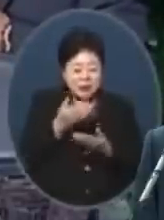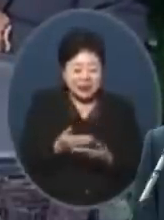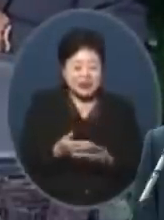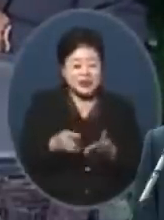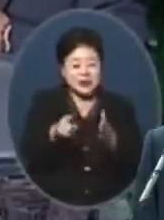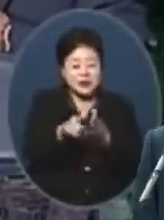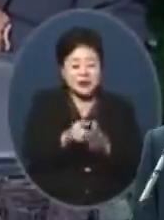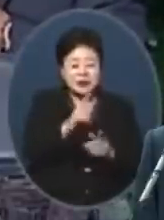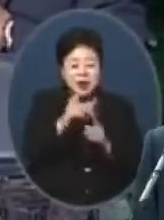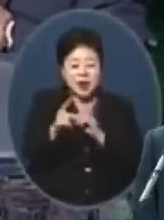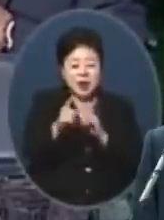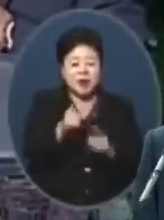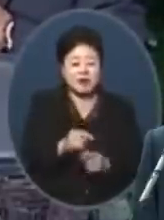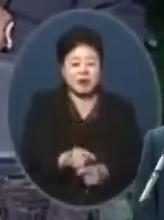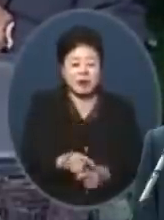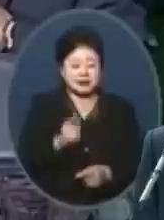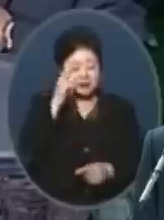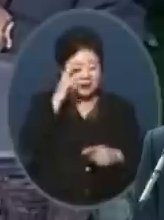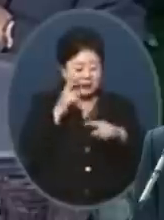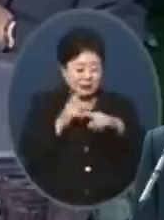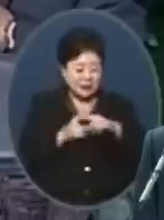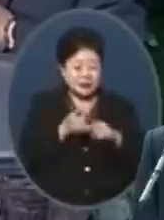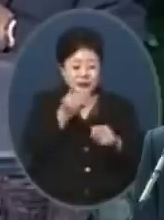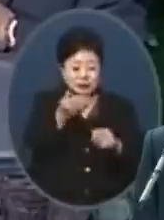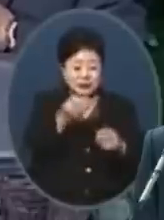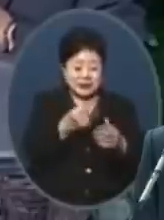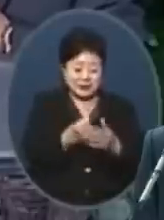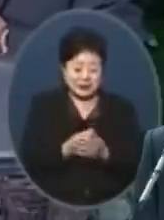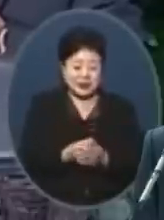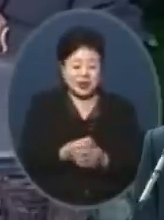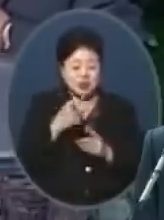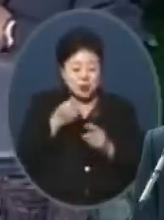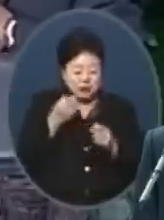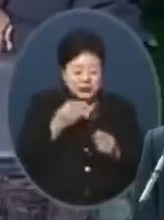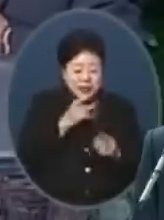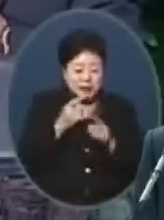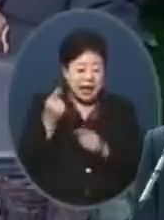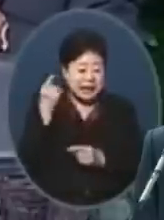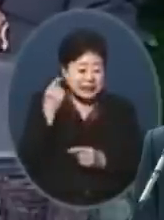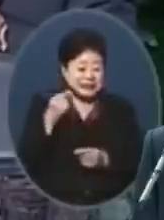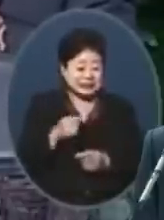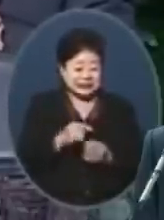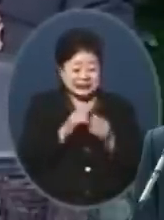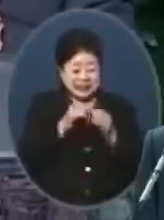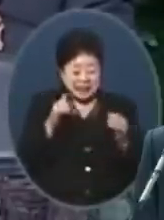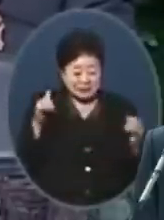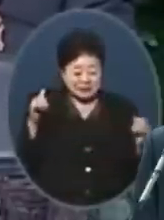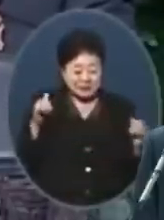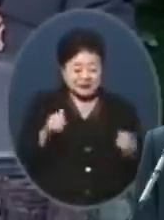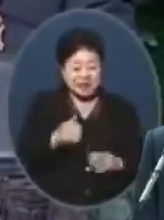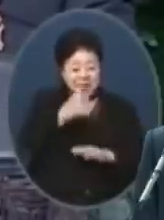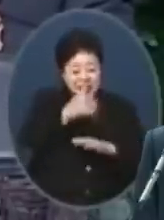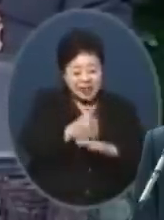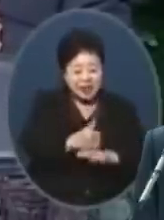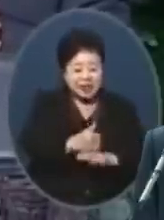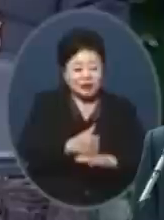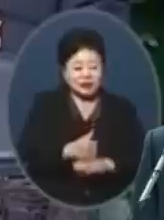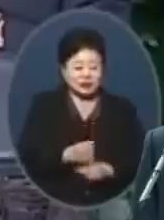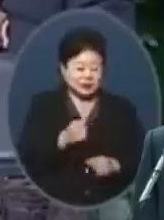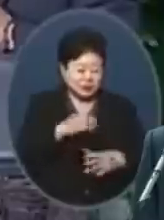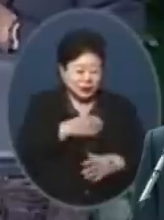축복받도록 말씀을 긍정적인 것으로 늘 하기 때문에 조용기 목사의 말을 들은 사람은 결국